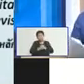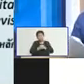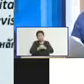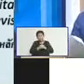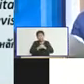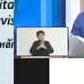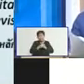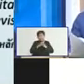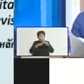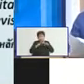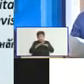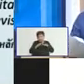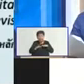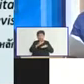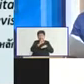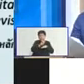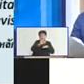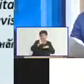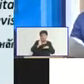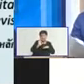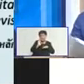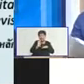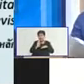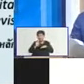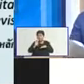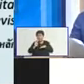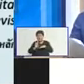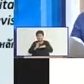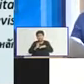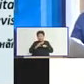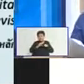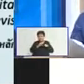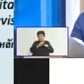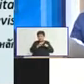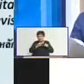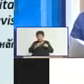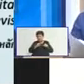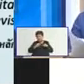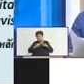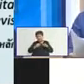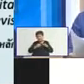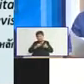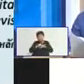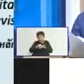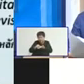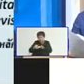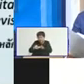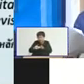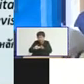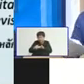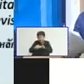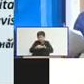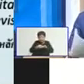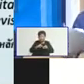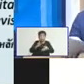เกิดขึ้นก็คือไทยก็มีการปรับนโยบายใหม่นะครับตั้งแต่สมัยจอมพลป.พิบูลสงครามนะครับจอมพลสฤษดิ์จอมพลถนอมนะครับแนว